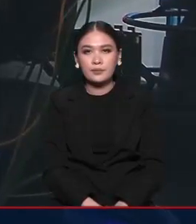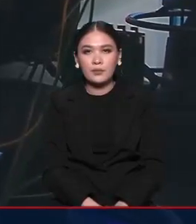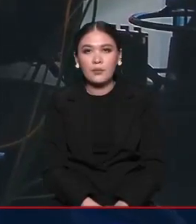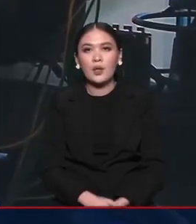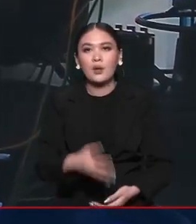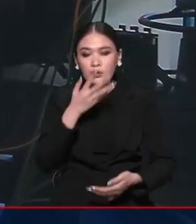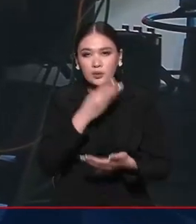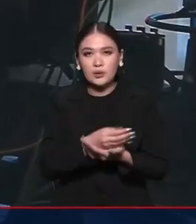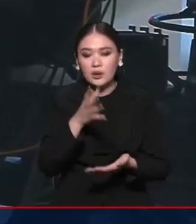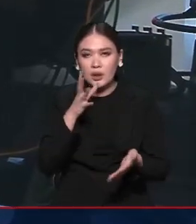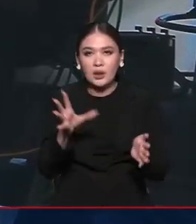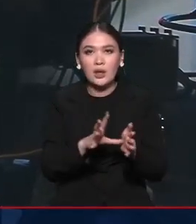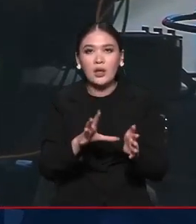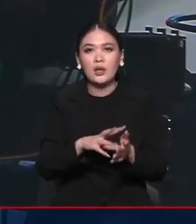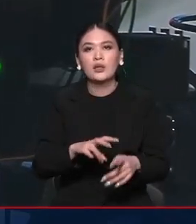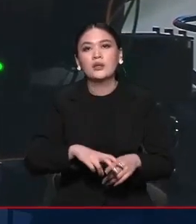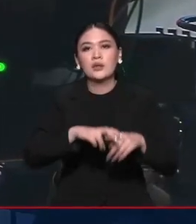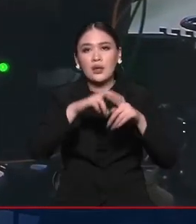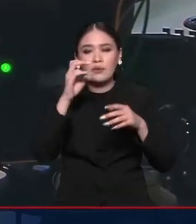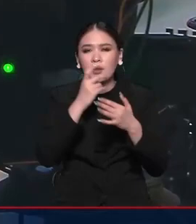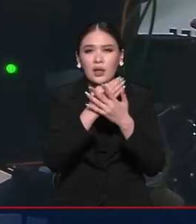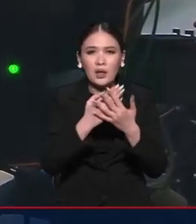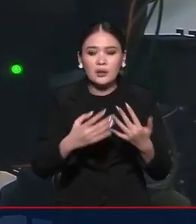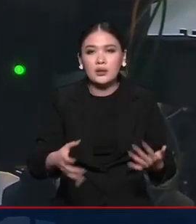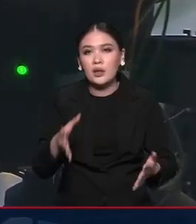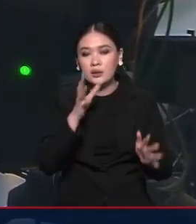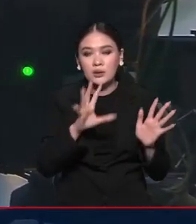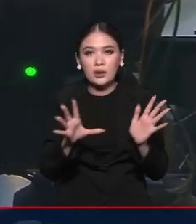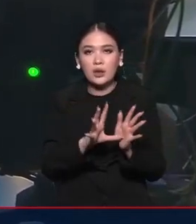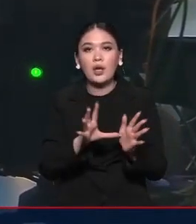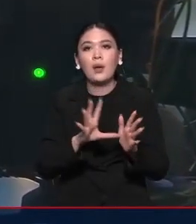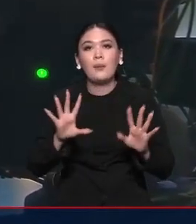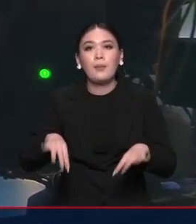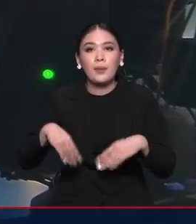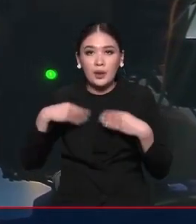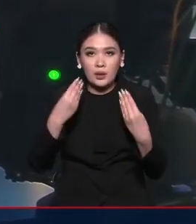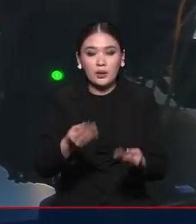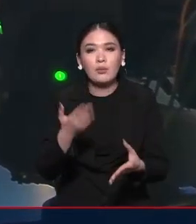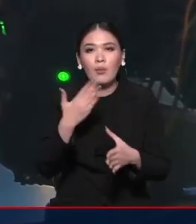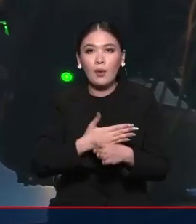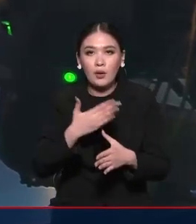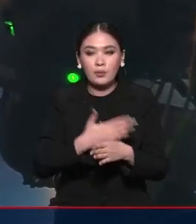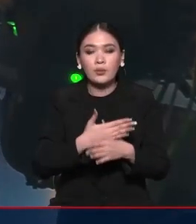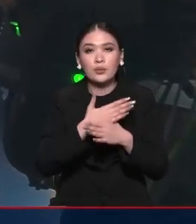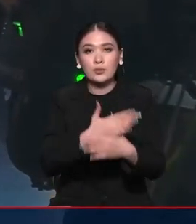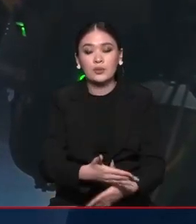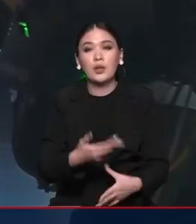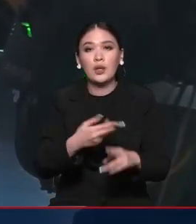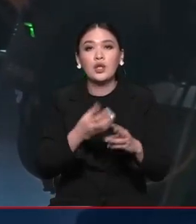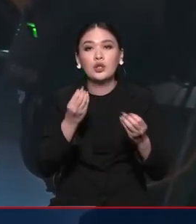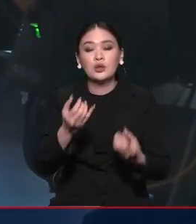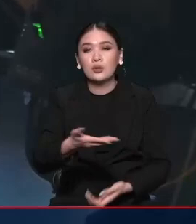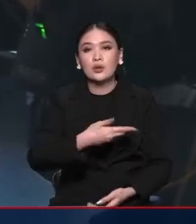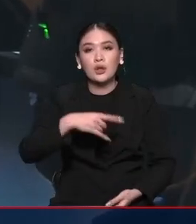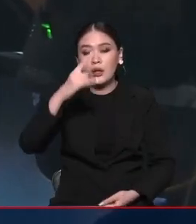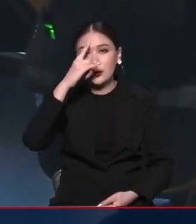өздерінің техникалары мен экскаватор бар, самосвал бар, басқа да техникаларын беріп көмек беріп жатыр. Және де біздің Қазақстан